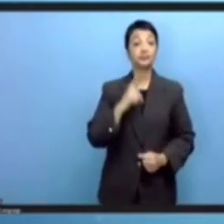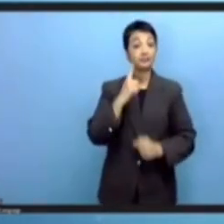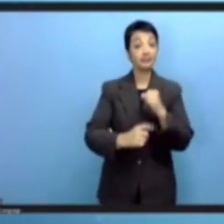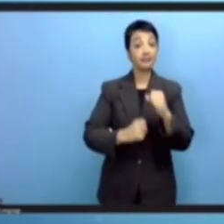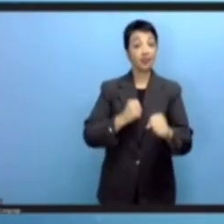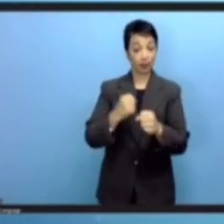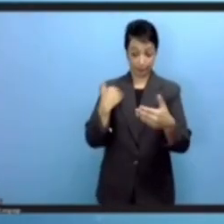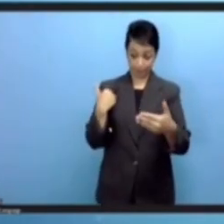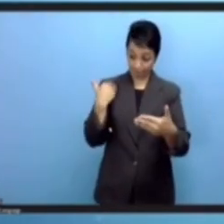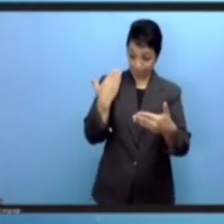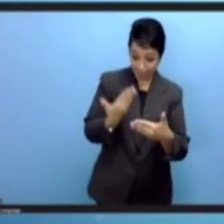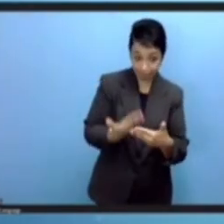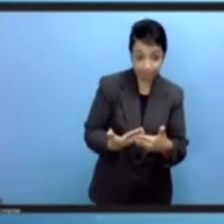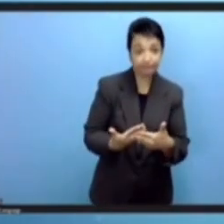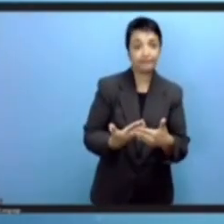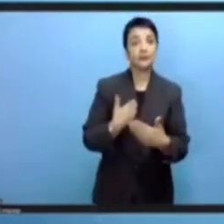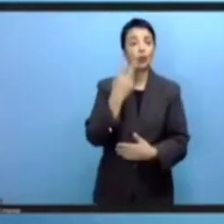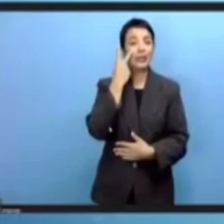Depuis,